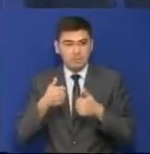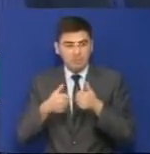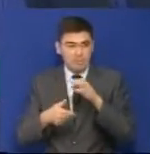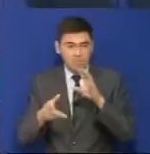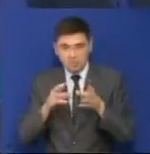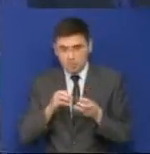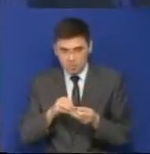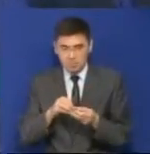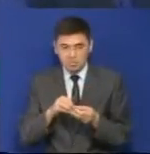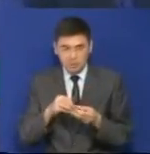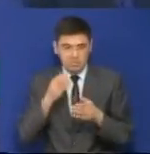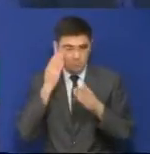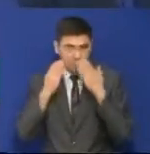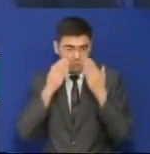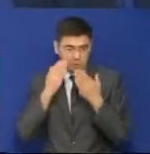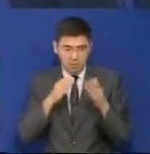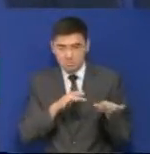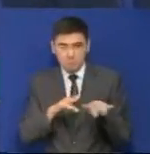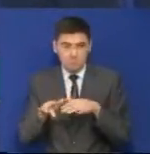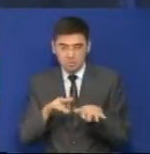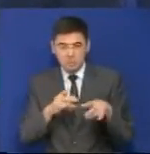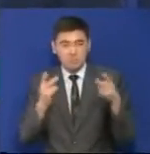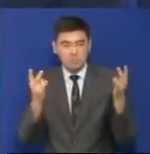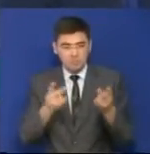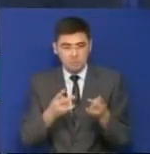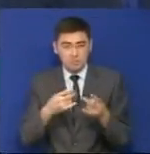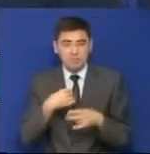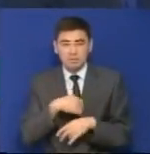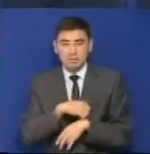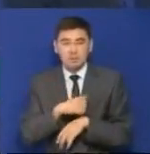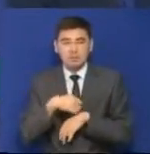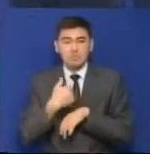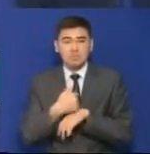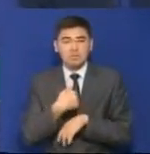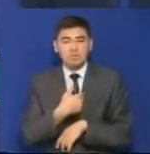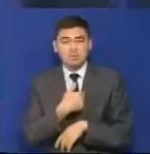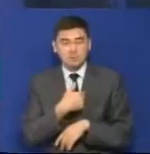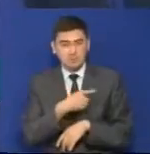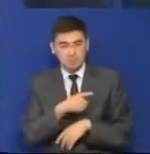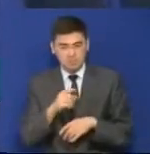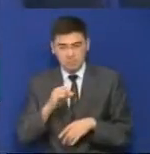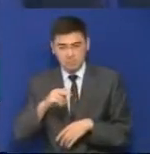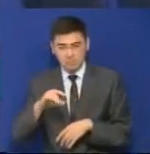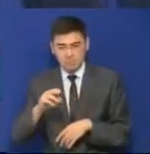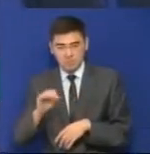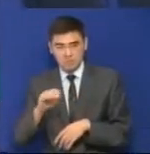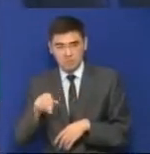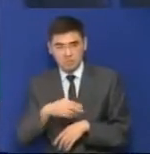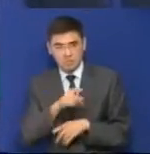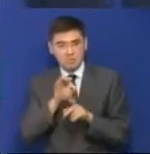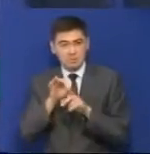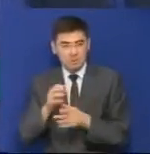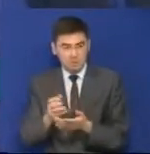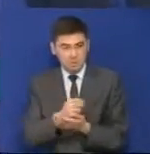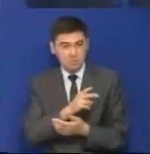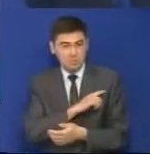ортаға көңілді сондай шараларды ұйымдастыруымыз қажет. Ең бастысы мен тілерім осы бүгінгі спартакиада өз мақсатына жетсін, мықтылар